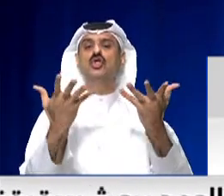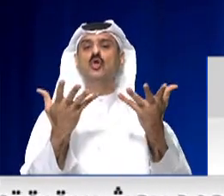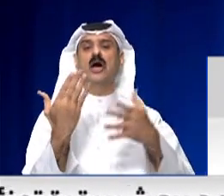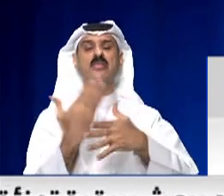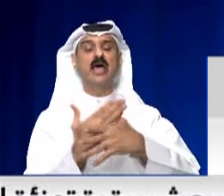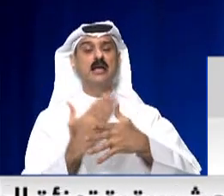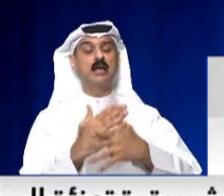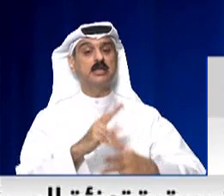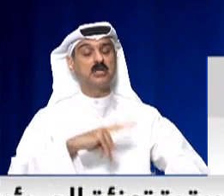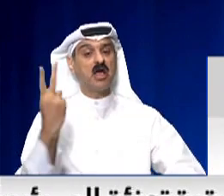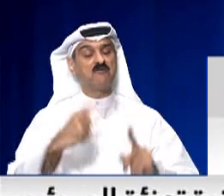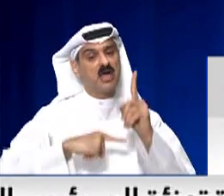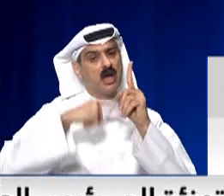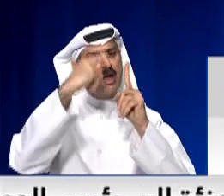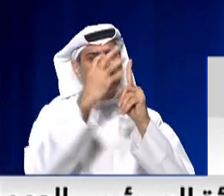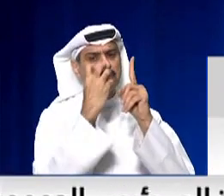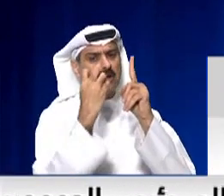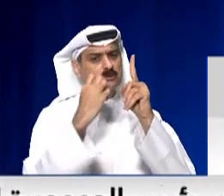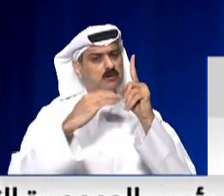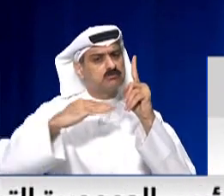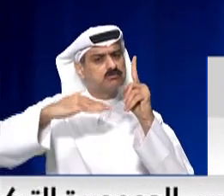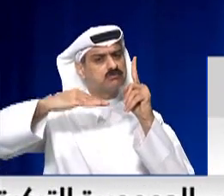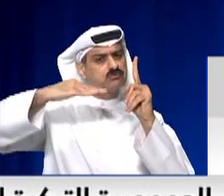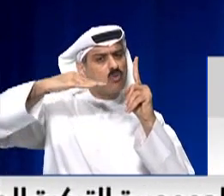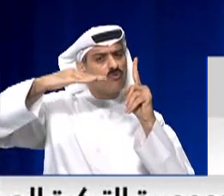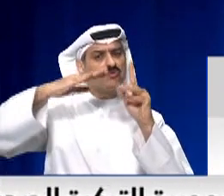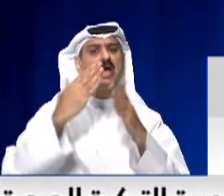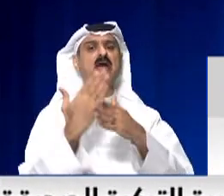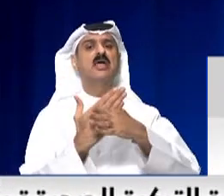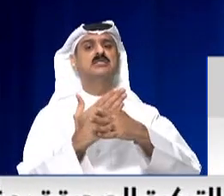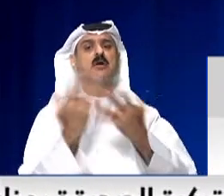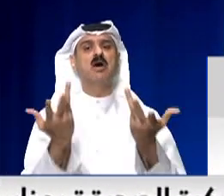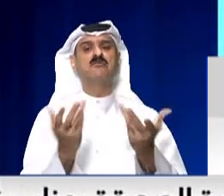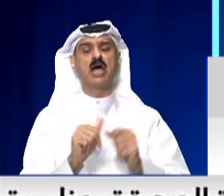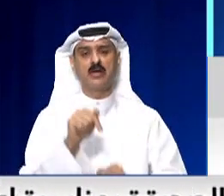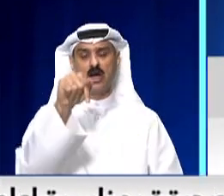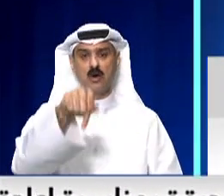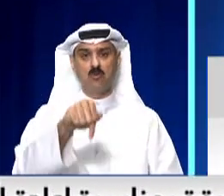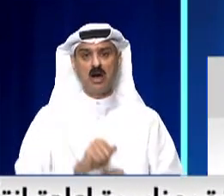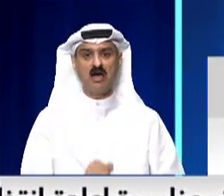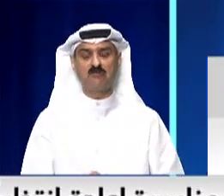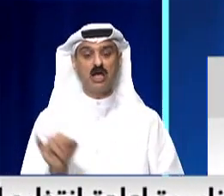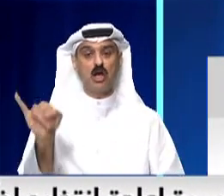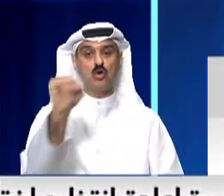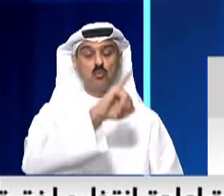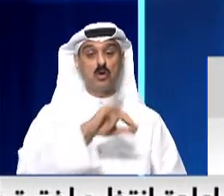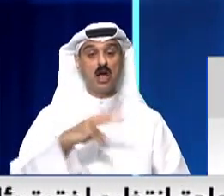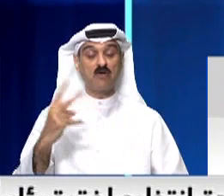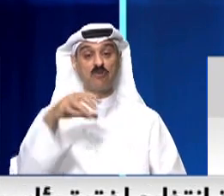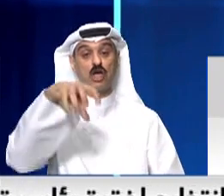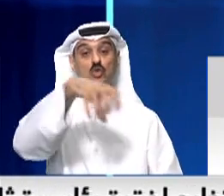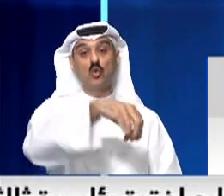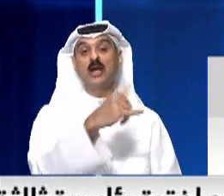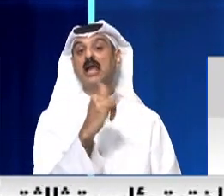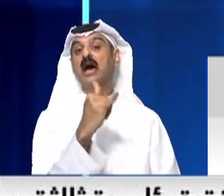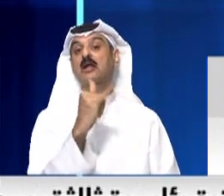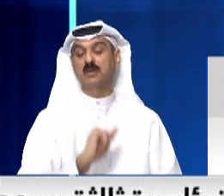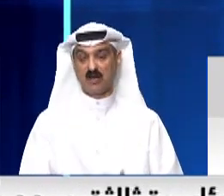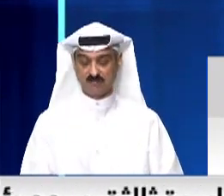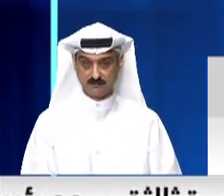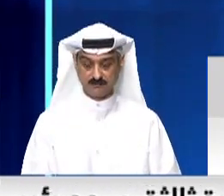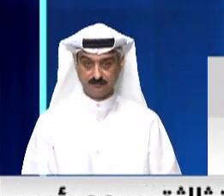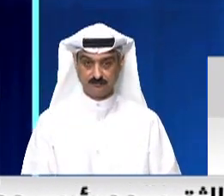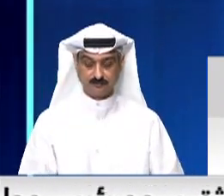لارتفاع درجه حراره الارض عالميا والتاثيرات الفعليه لتغير المناخ في الدول العربيه وذكر